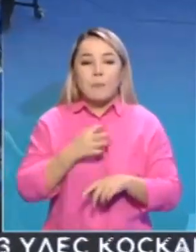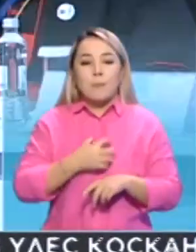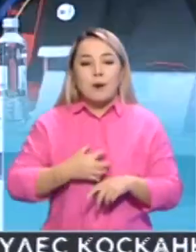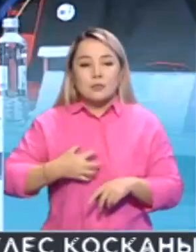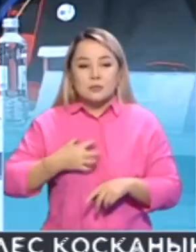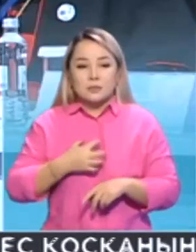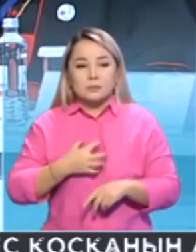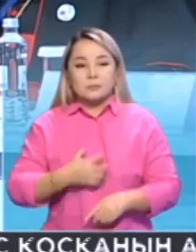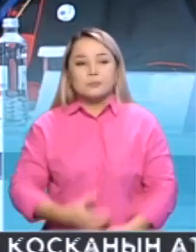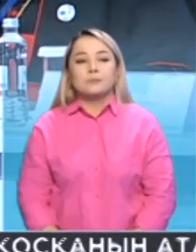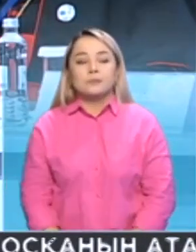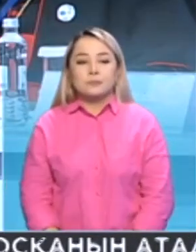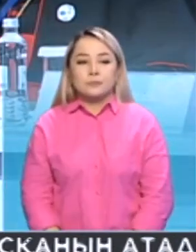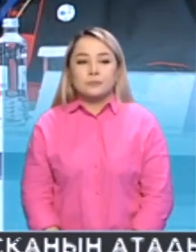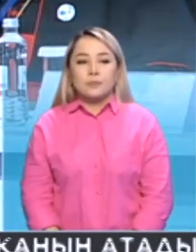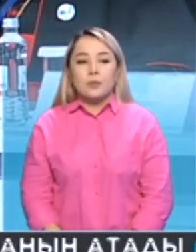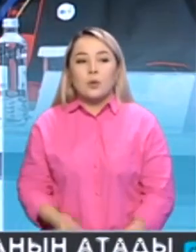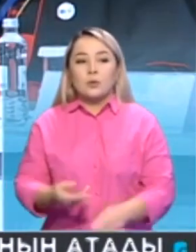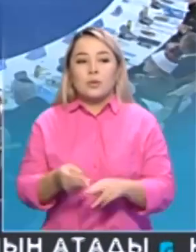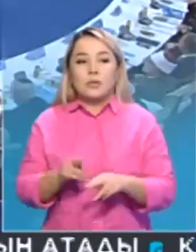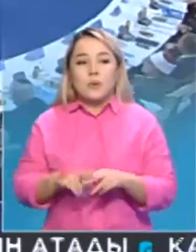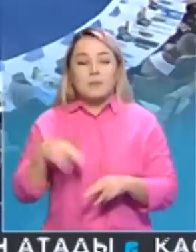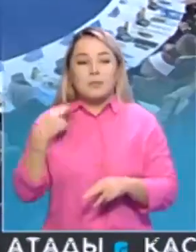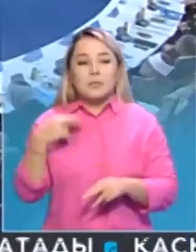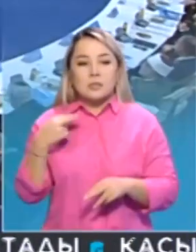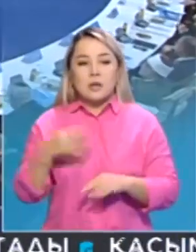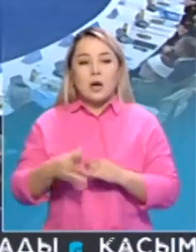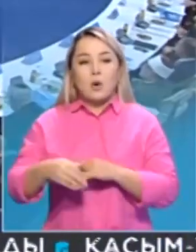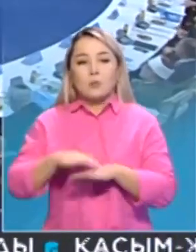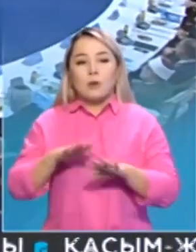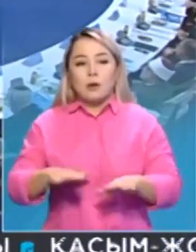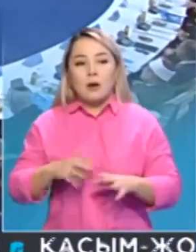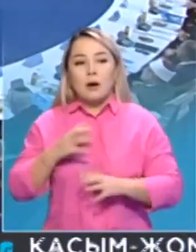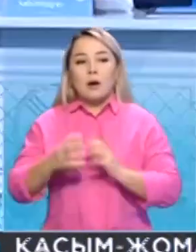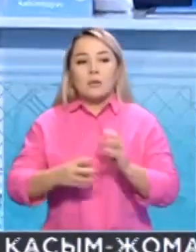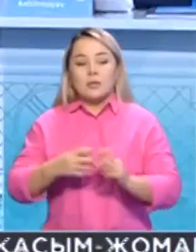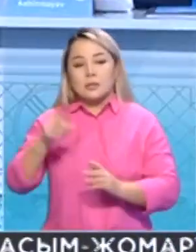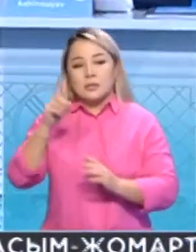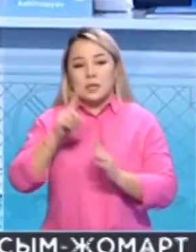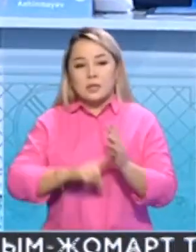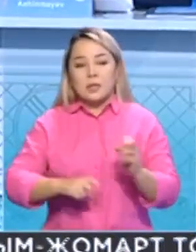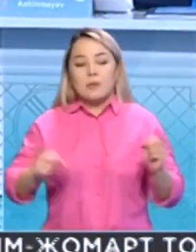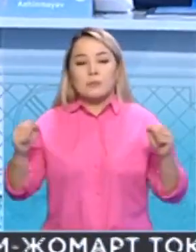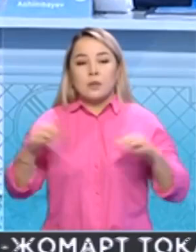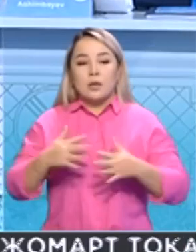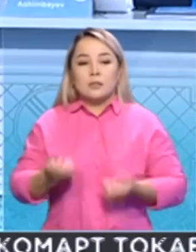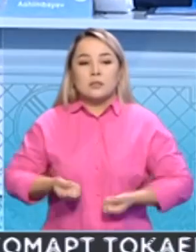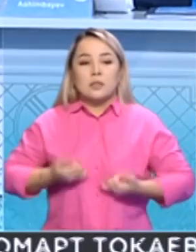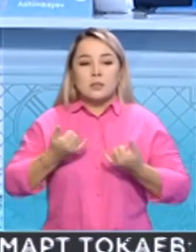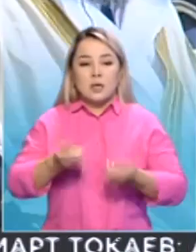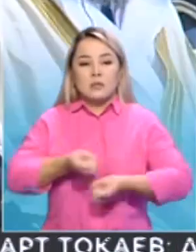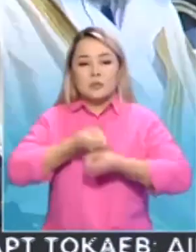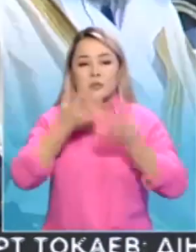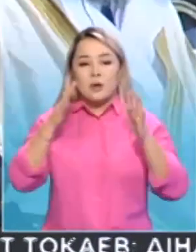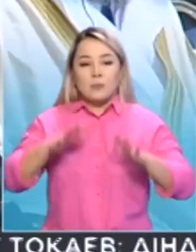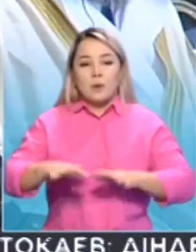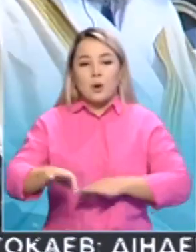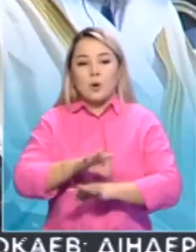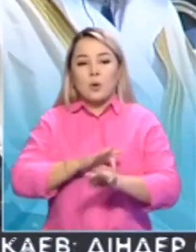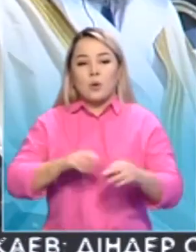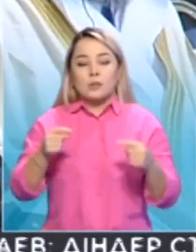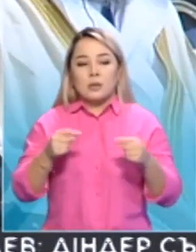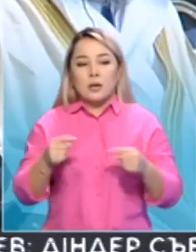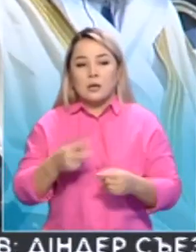маңызды. Сондай-ақ президент Қазақстан аумағын барлық әлемдік діндердің киелі орындары көрініс тапқан картаға